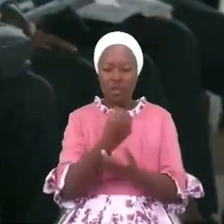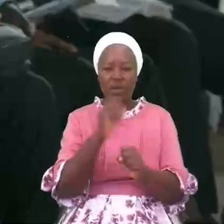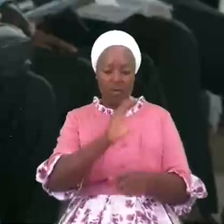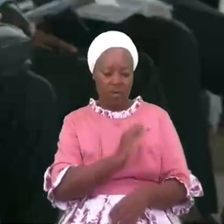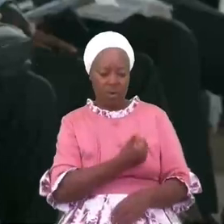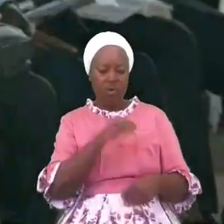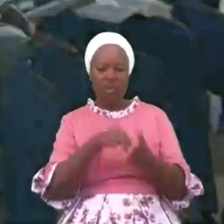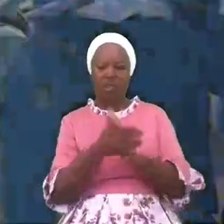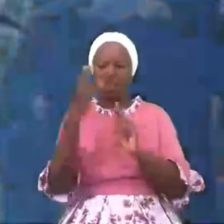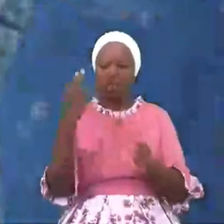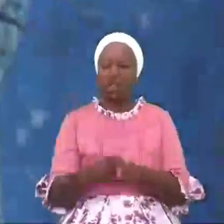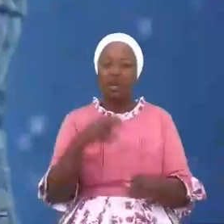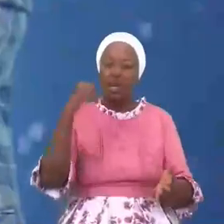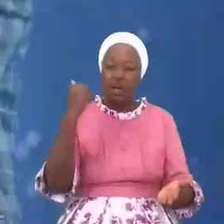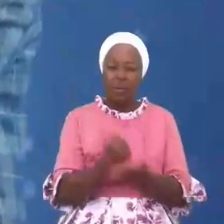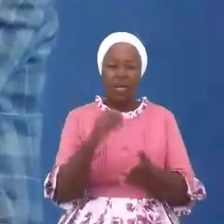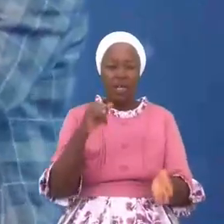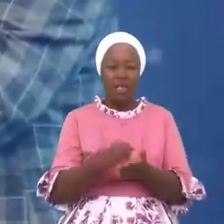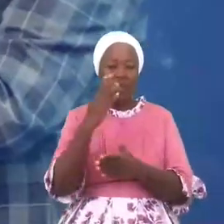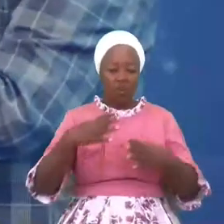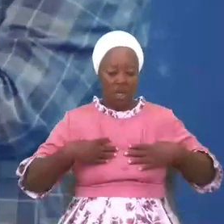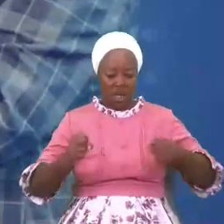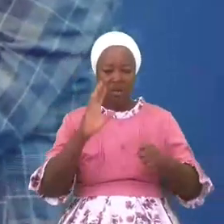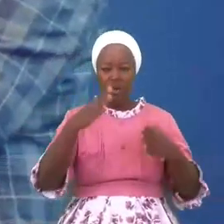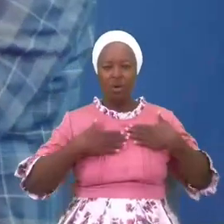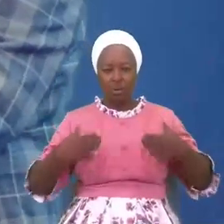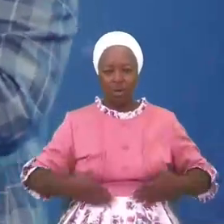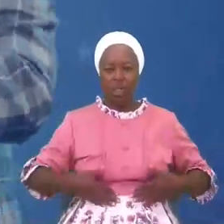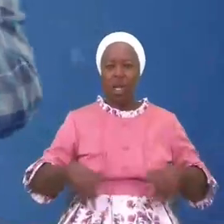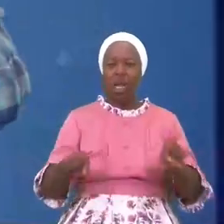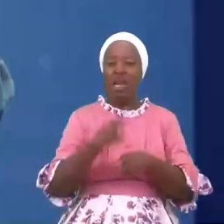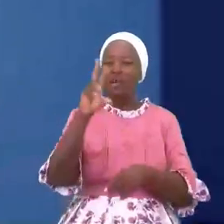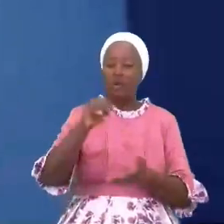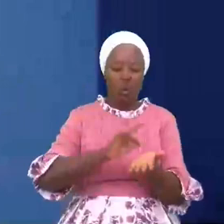Amen. Elle guérira ton corps.